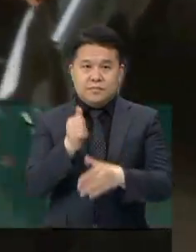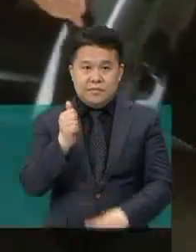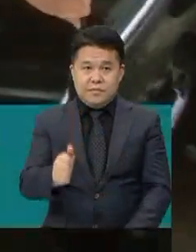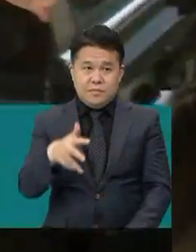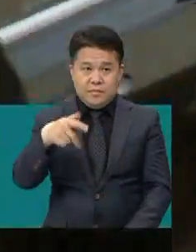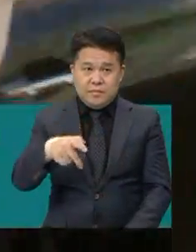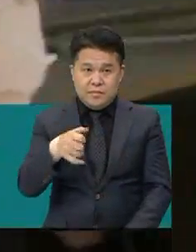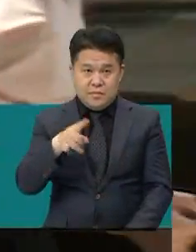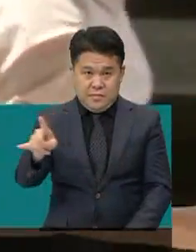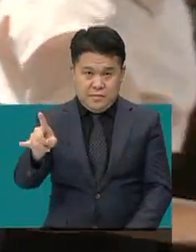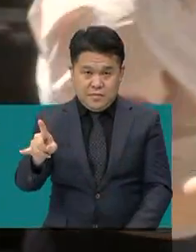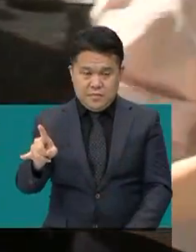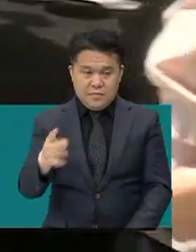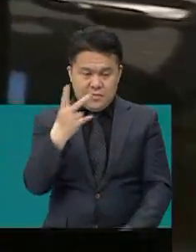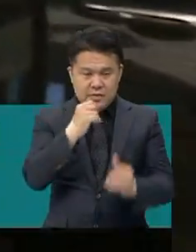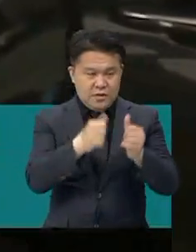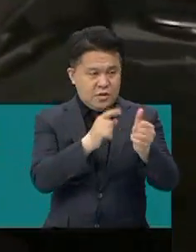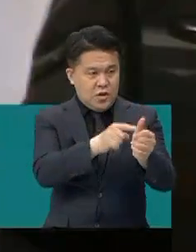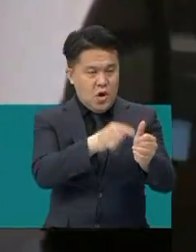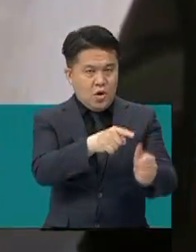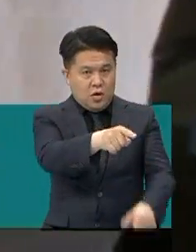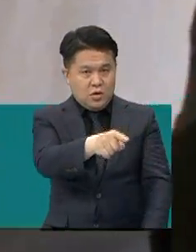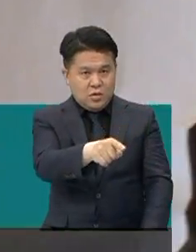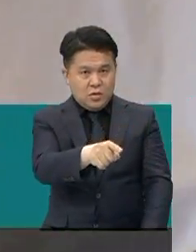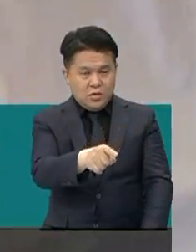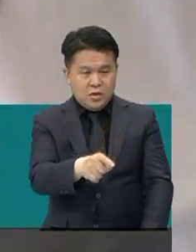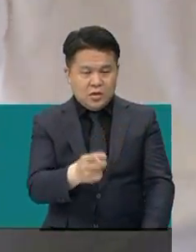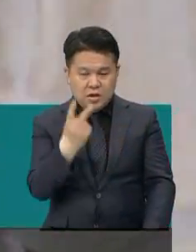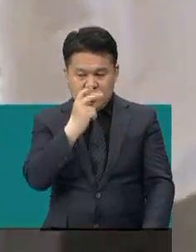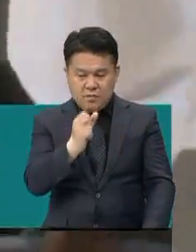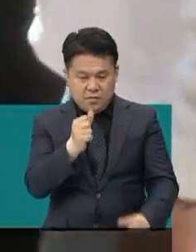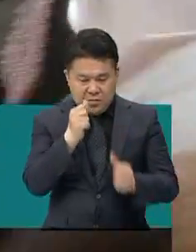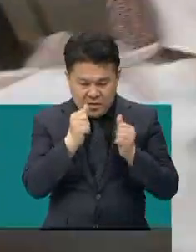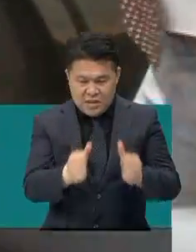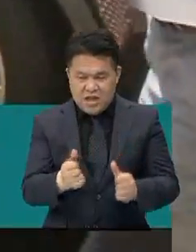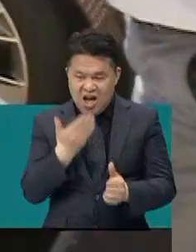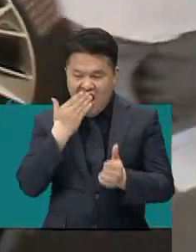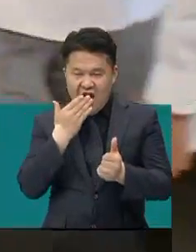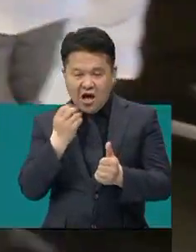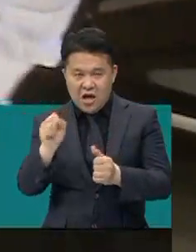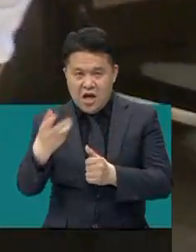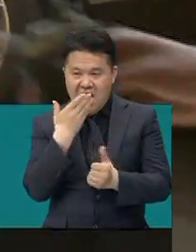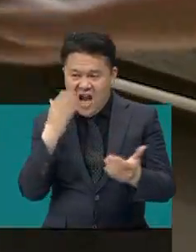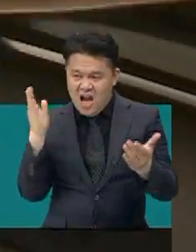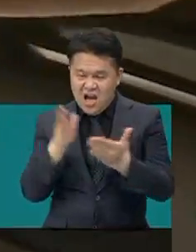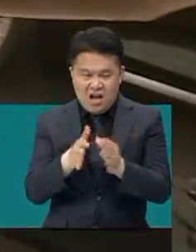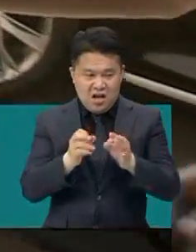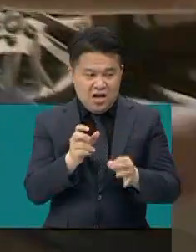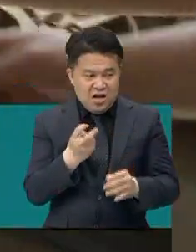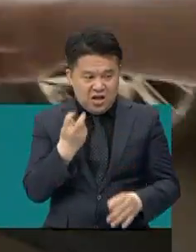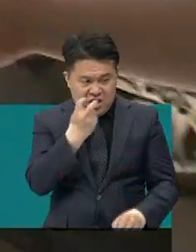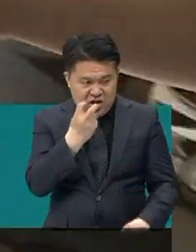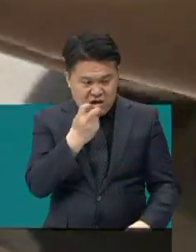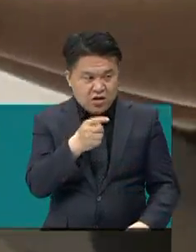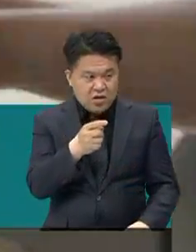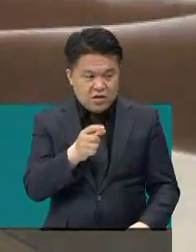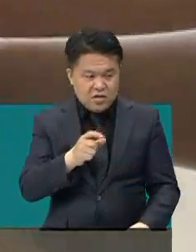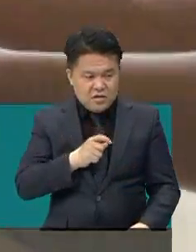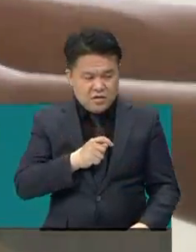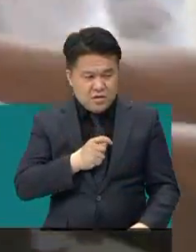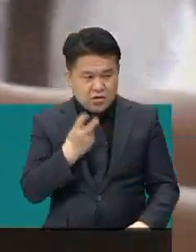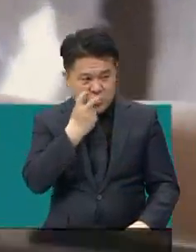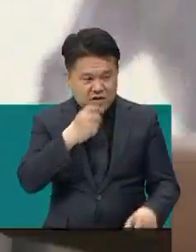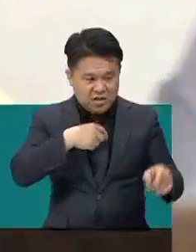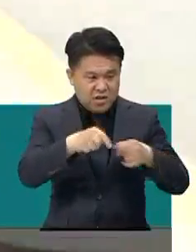추미애 법무부 장관이 윤석열 검찰총장에게 검언유착 의혹 수사 지휘에 대한 수용 여부를 내일 오전까지 답변하라고 공개적으로